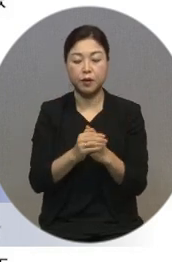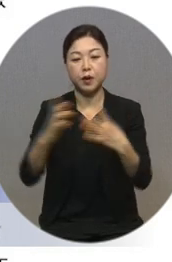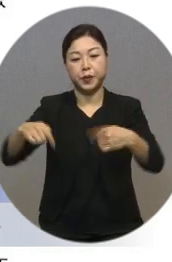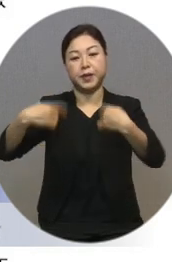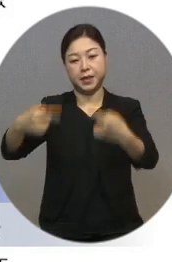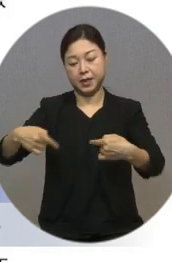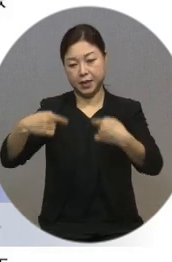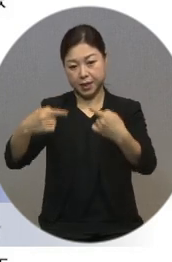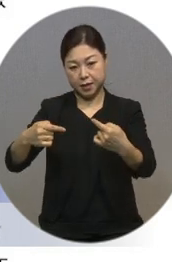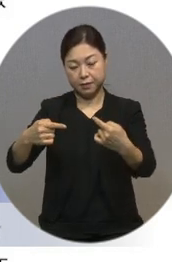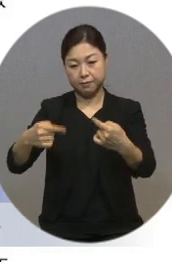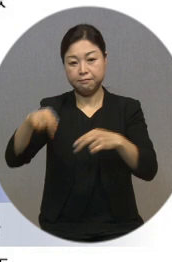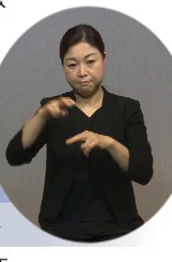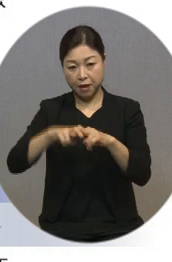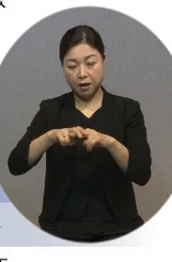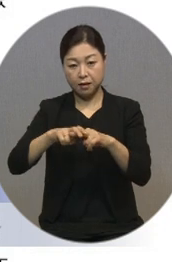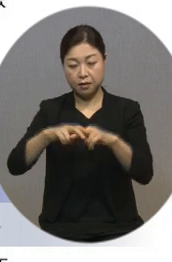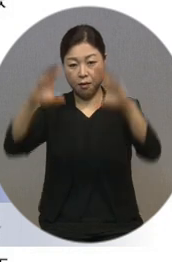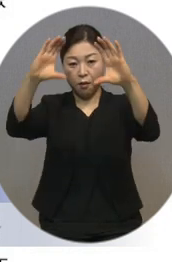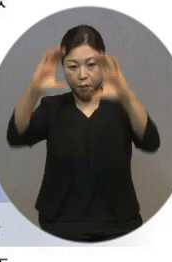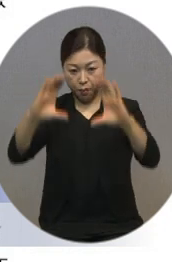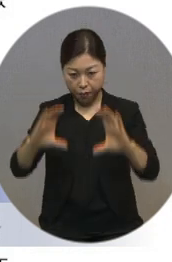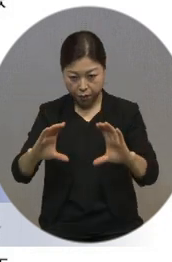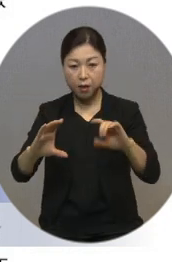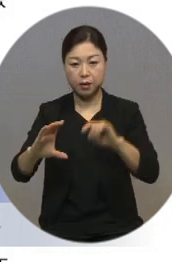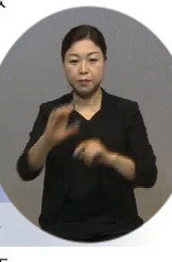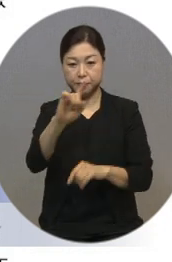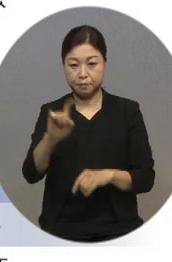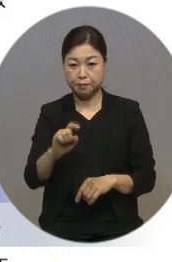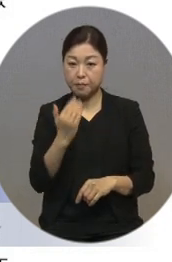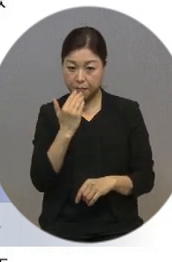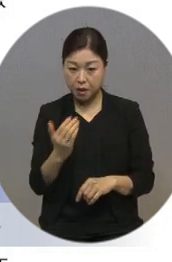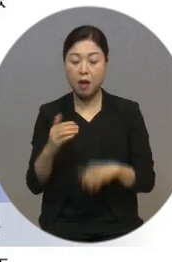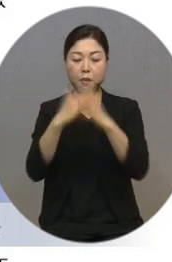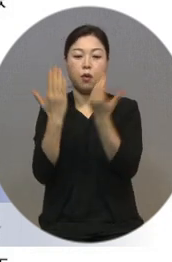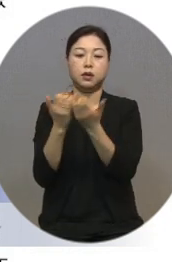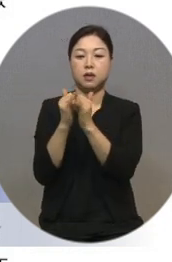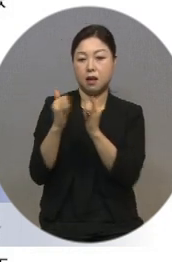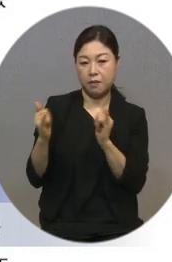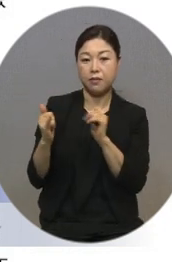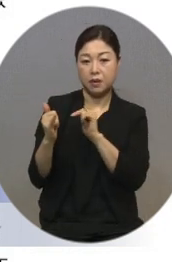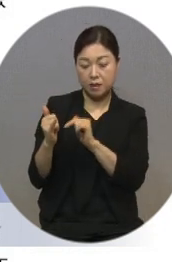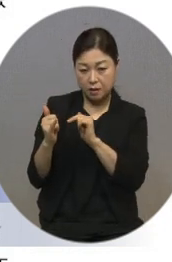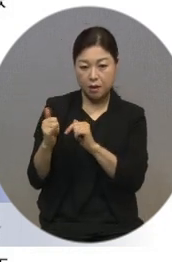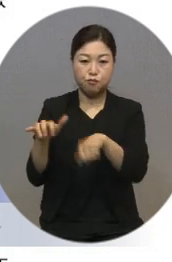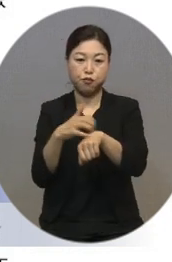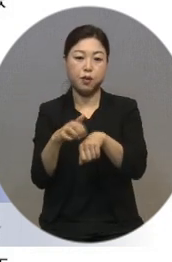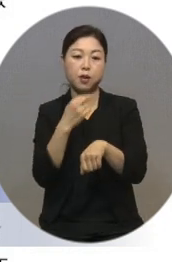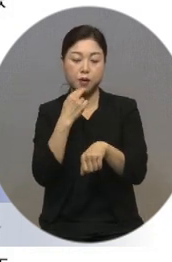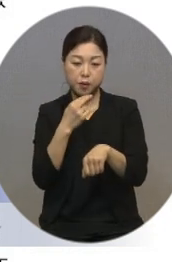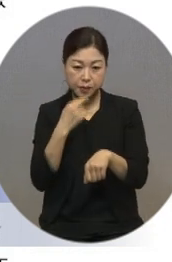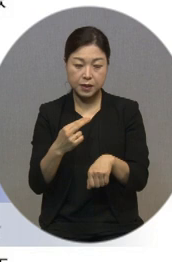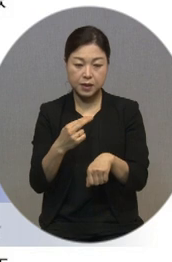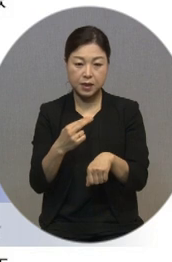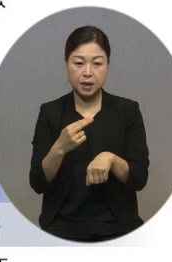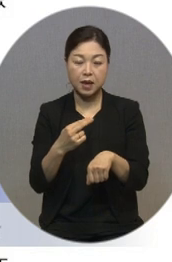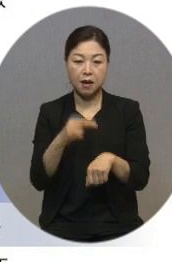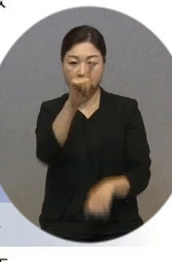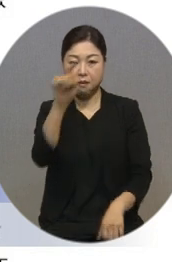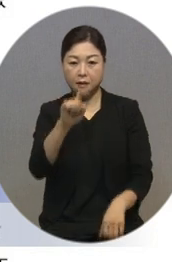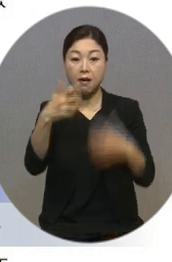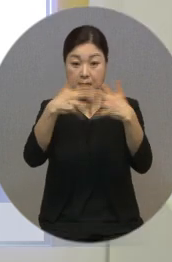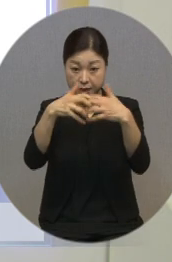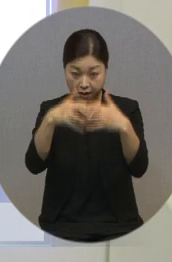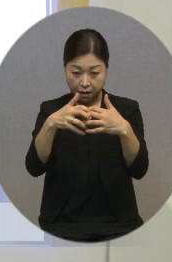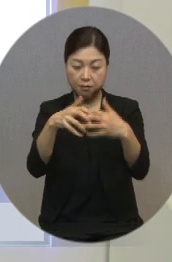낮은 자세 모드 등을 함께 제공함으로써이 모든 사용자가 불편없이 키오스크에 접근이 가능토록